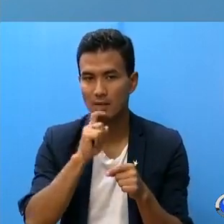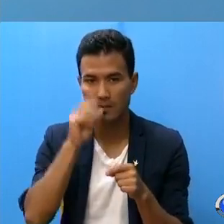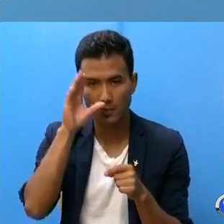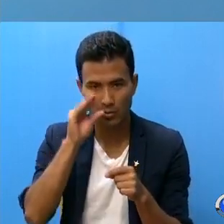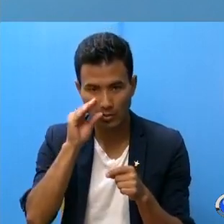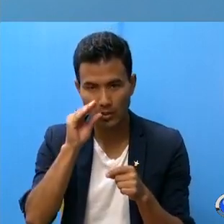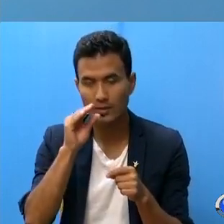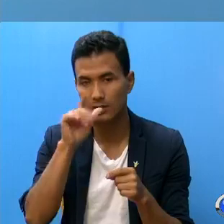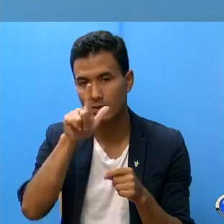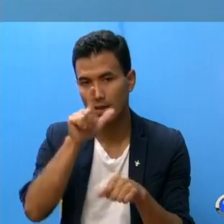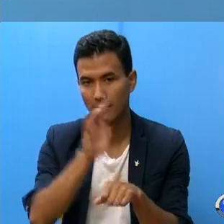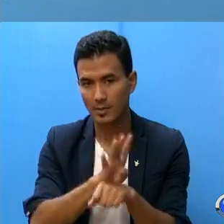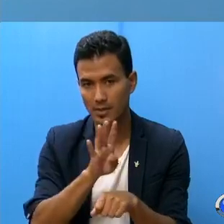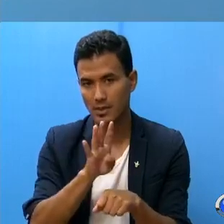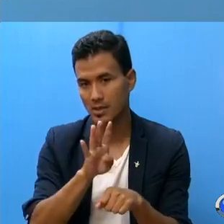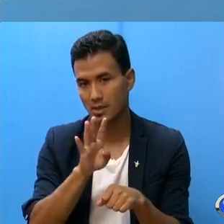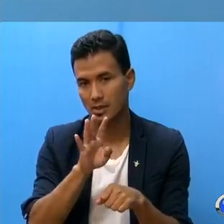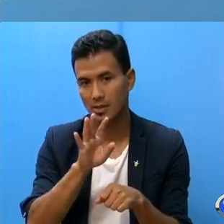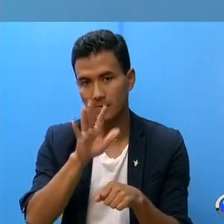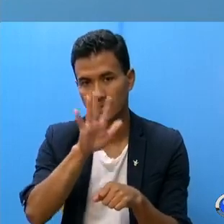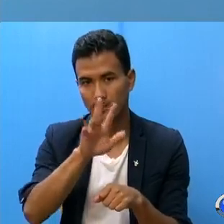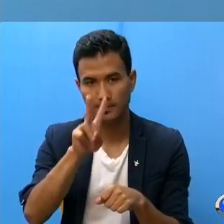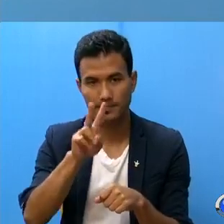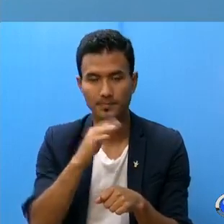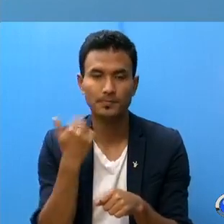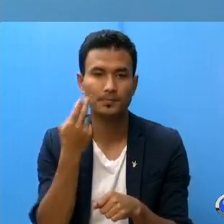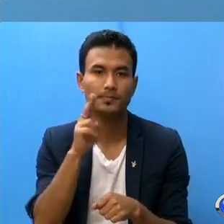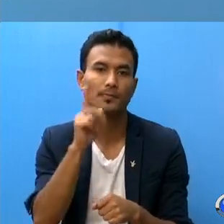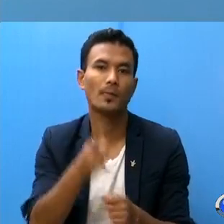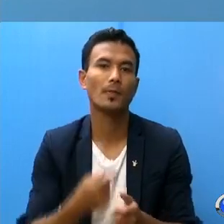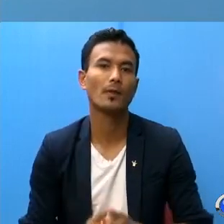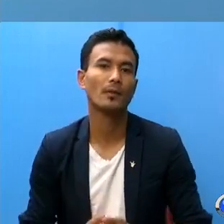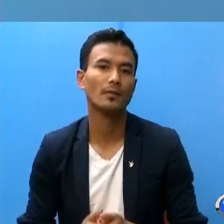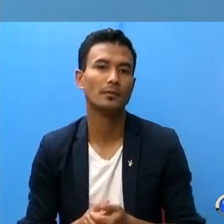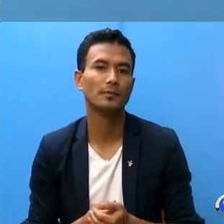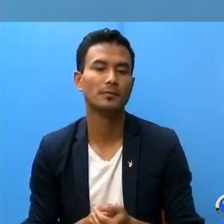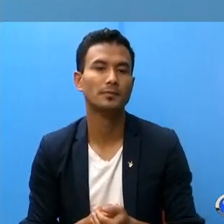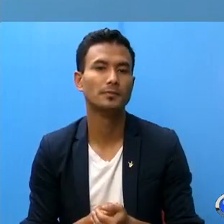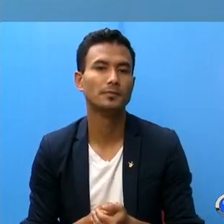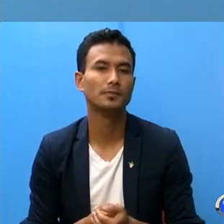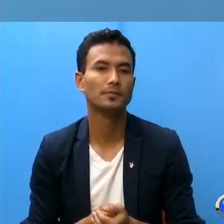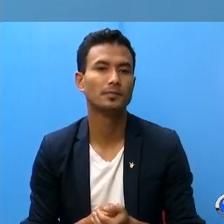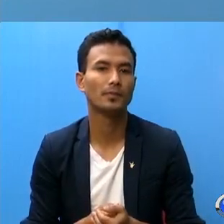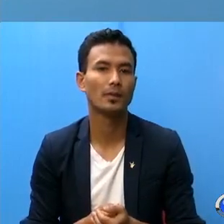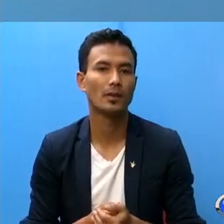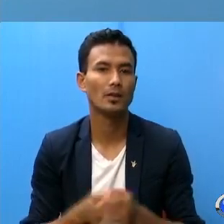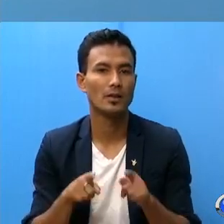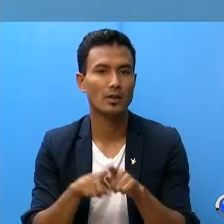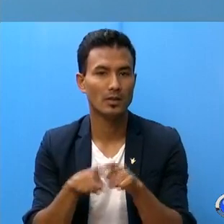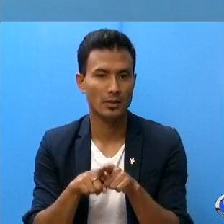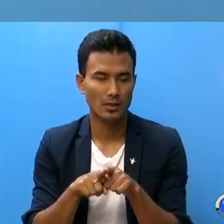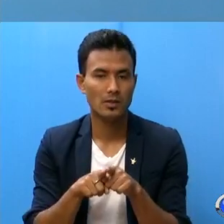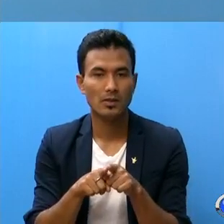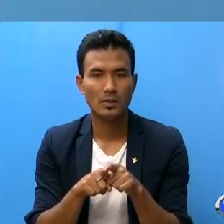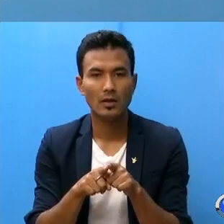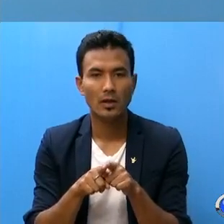बेलुका साथ बजे रभ बाउन नमिनेट मां विर्तुबाय को हो एसाई गरी